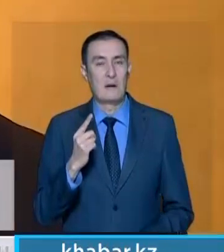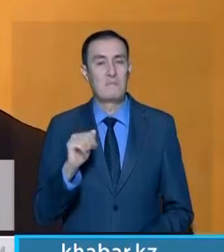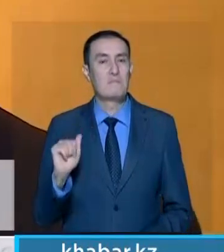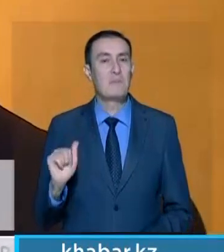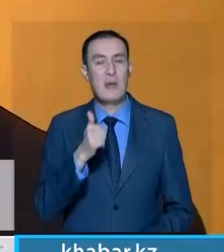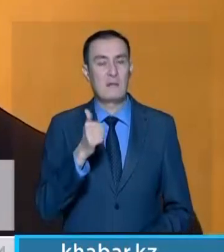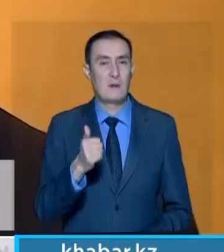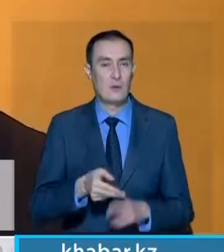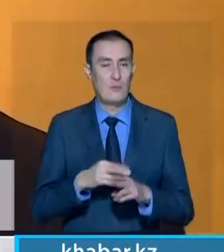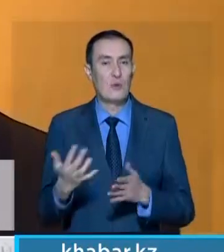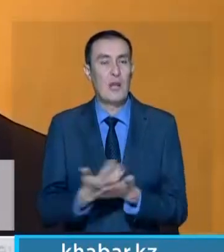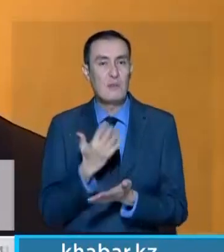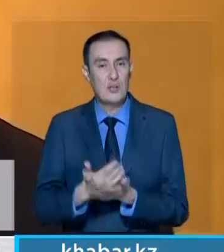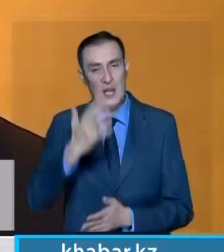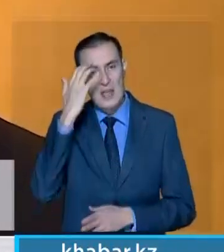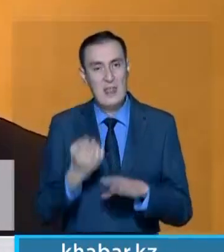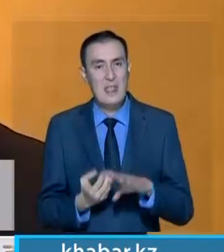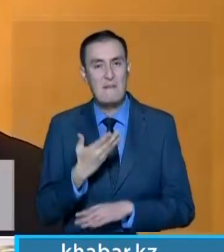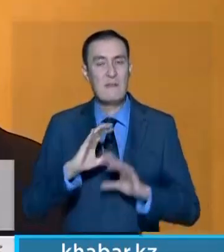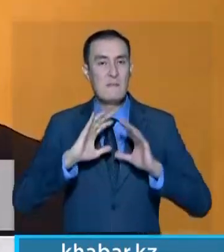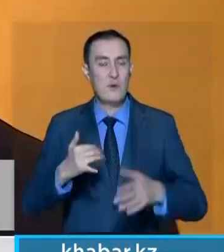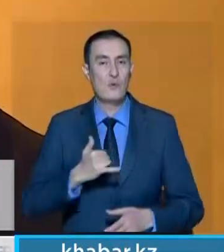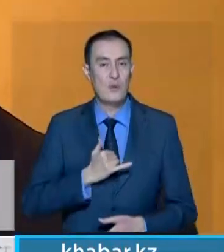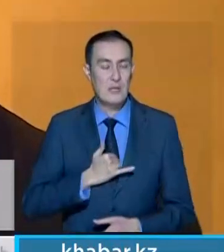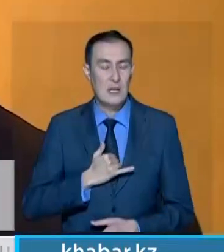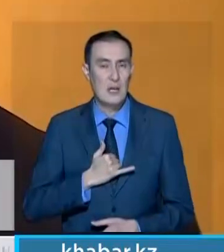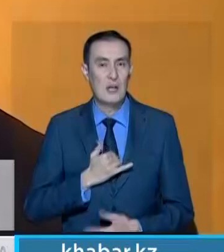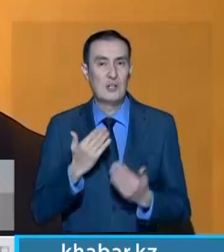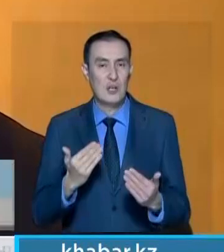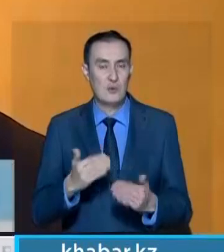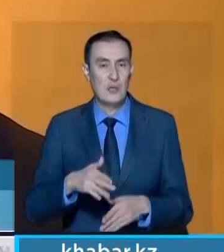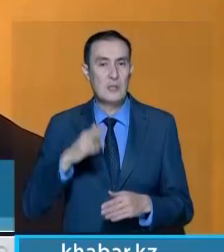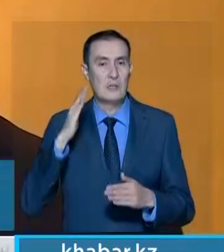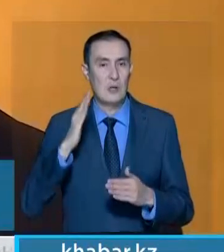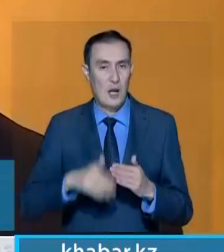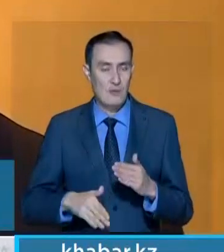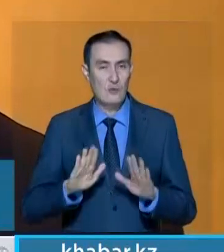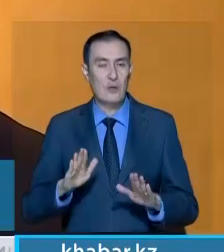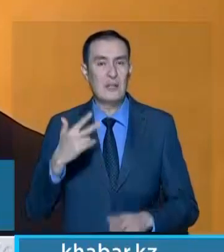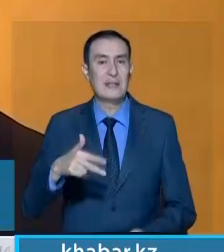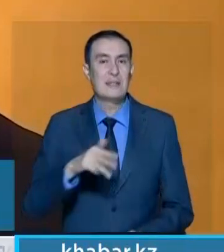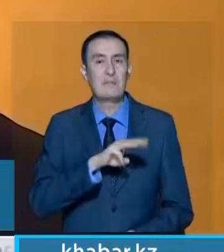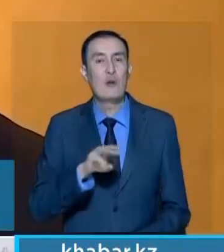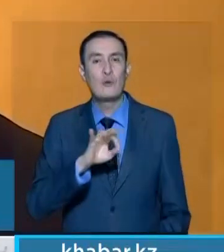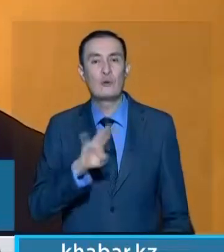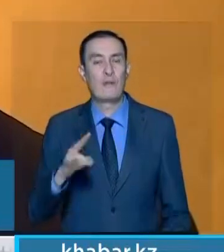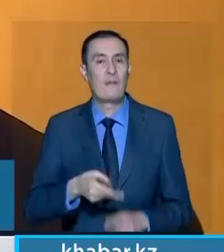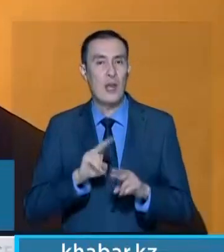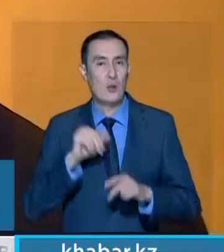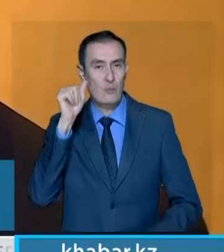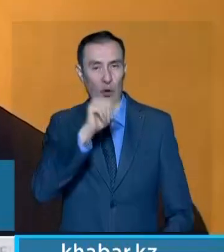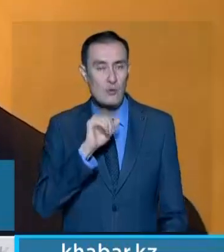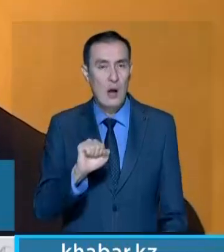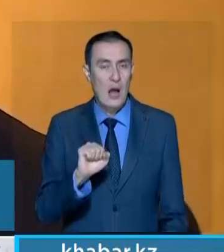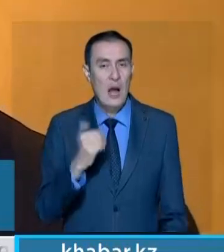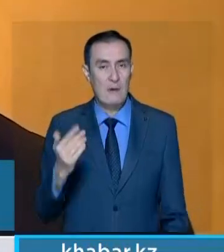пионер, этот нефтедобыча в мире. У нас уже закат, например, в этом году мы только 30 миллионов тонн нефти будем добывать. А